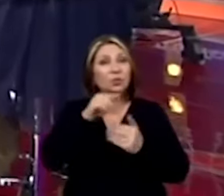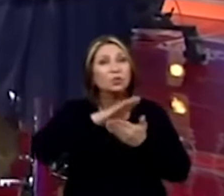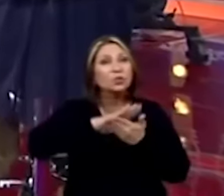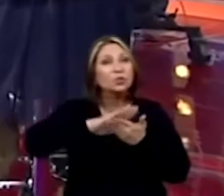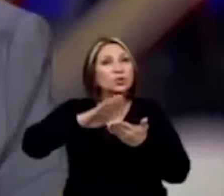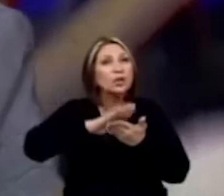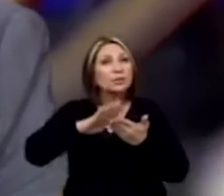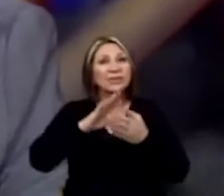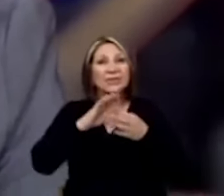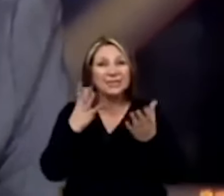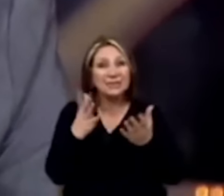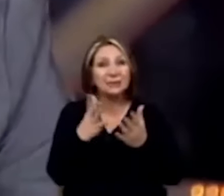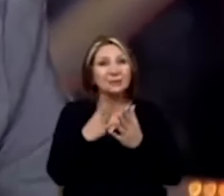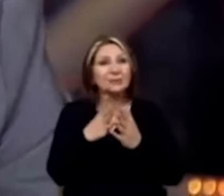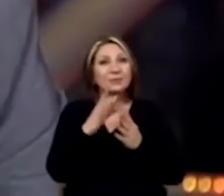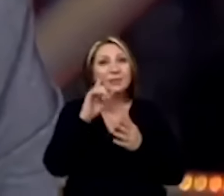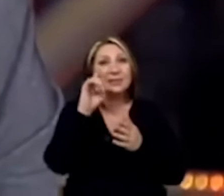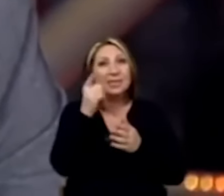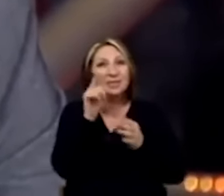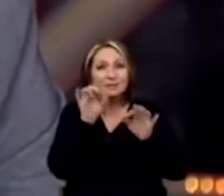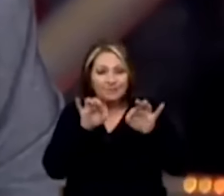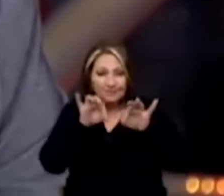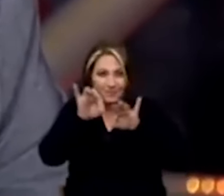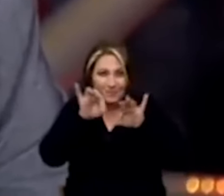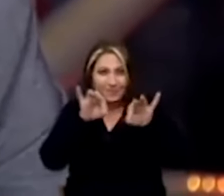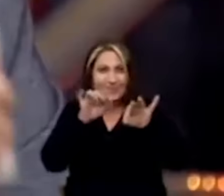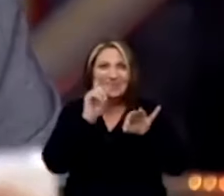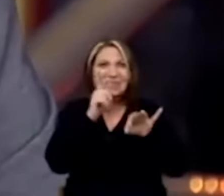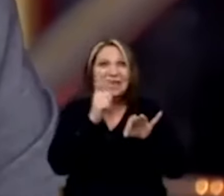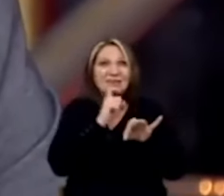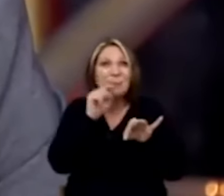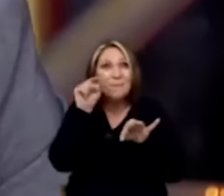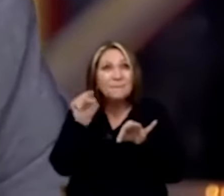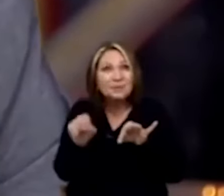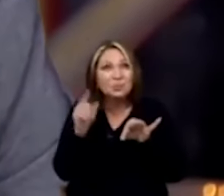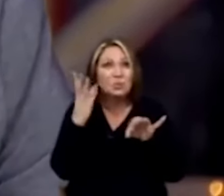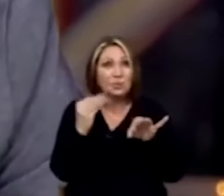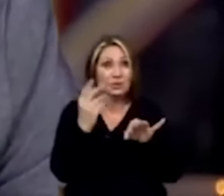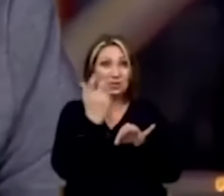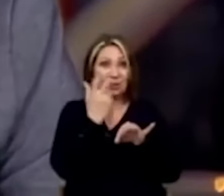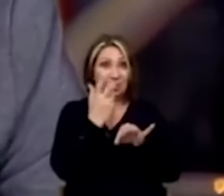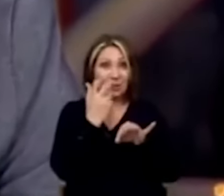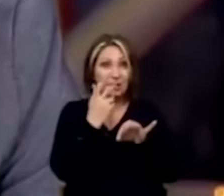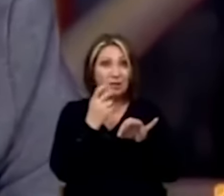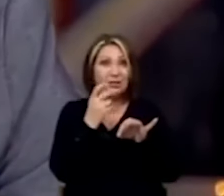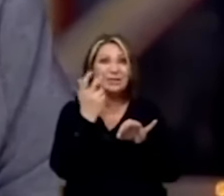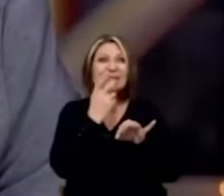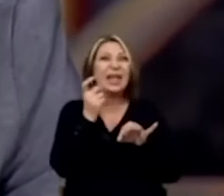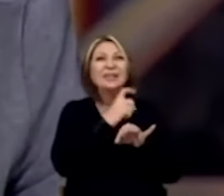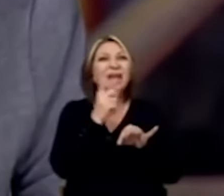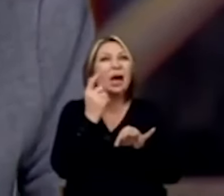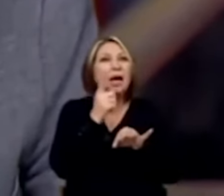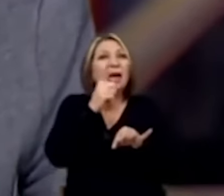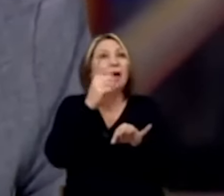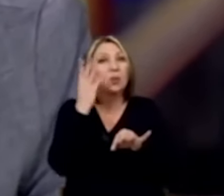düzeltme hususu şöyle bir şey. Sadece frekanslarla oynanıyor. Eğer sese yanlış basıldıysa, solist okurken, yani yanlış ses bastıysa